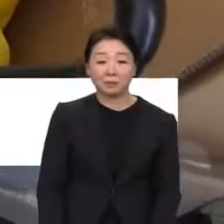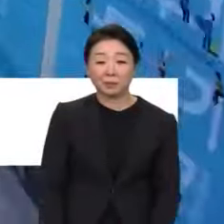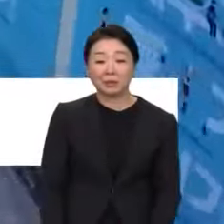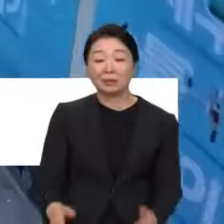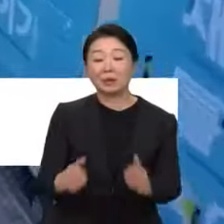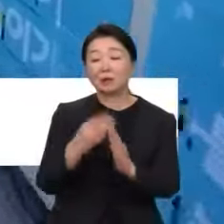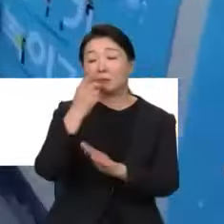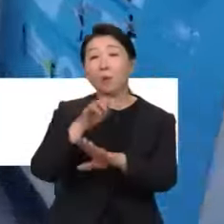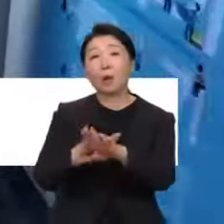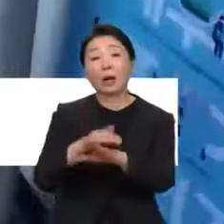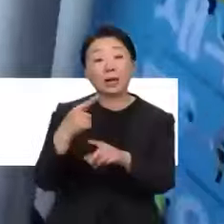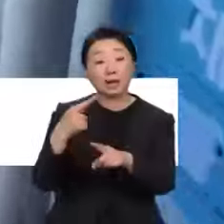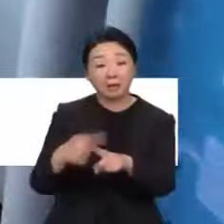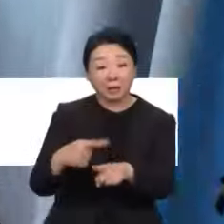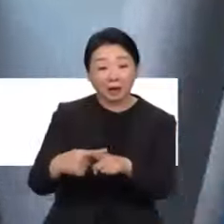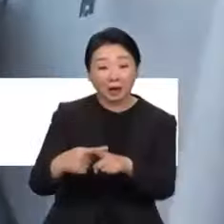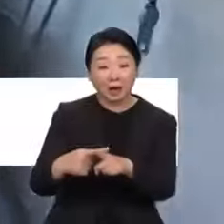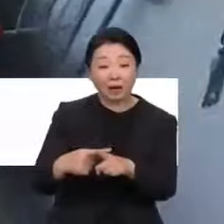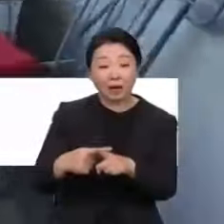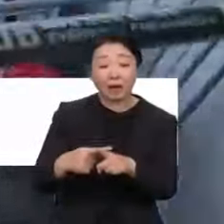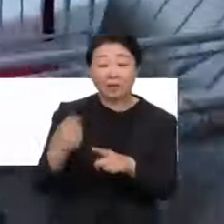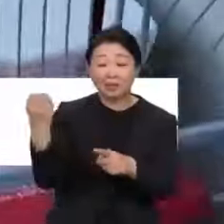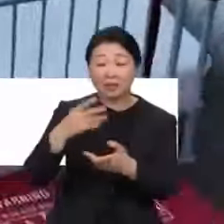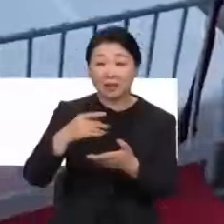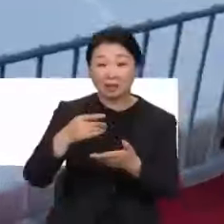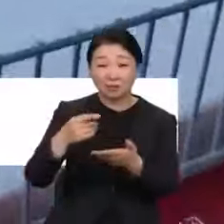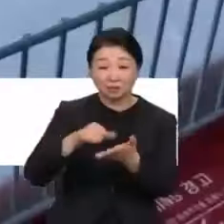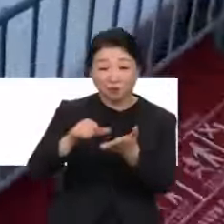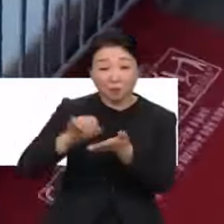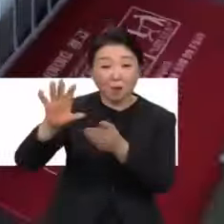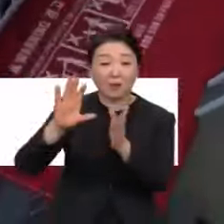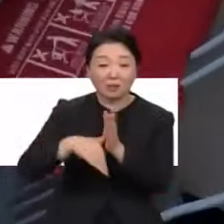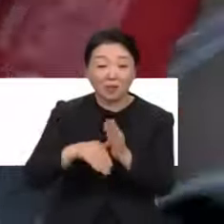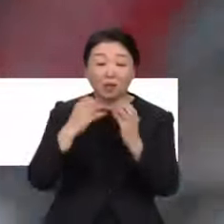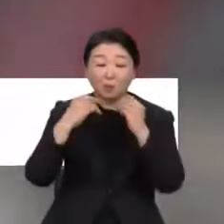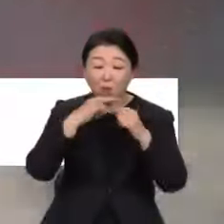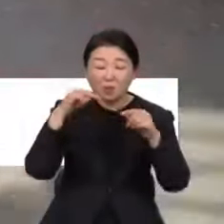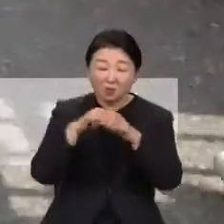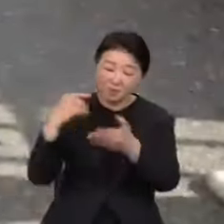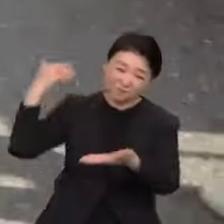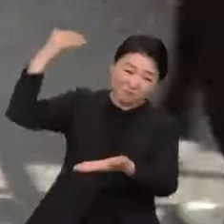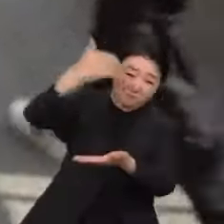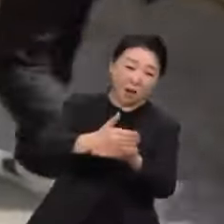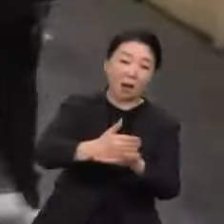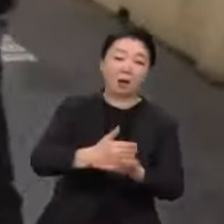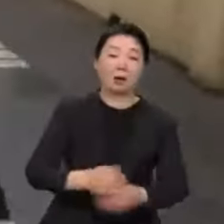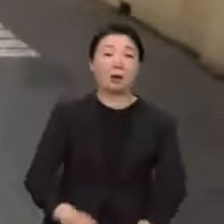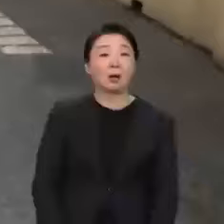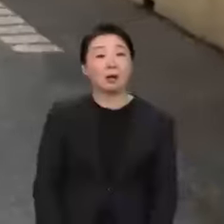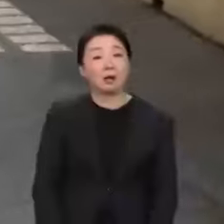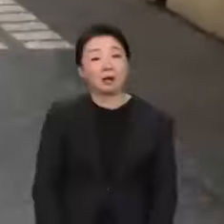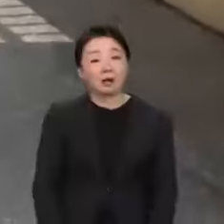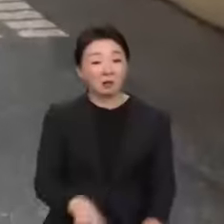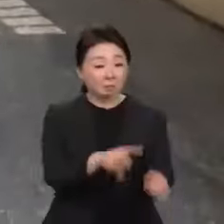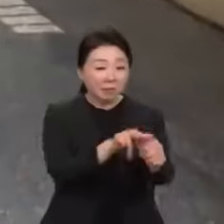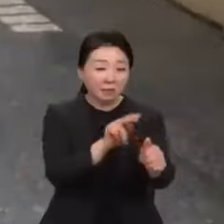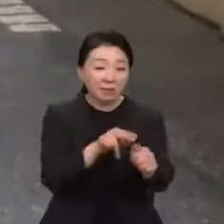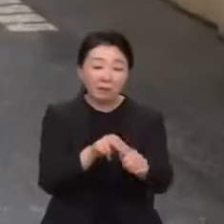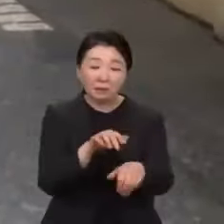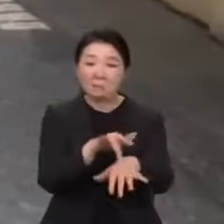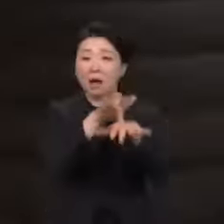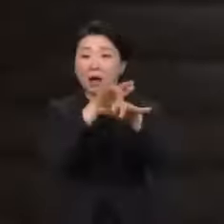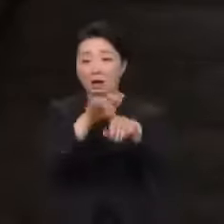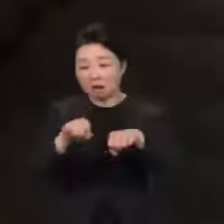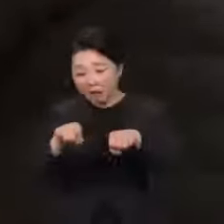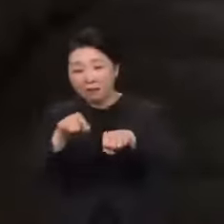그랬다가 재활용기 산뜻을 해가지고 끌고 나서 토일 월요일 되면 여기 잔뜩 쌓여 있어. 마트마다 이런 식으로 사라지는